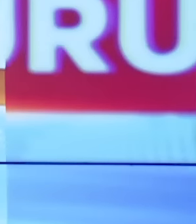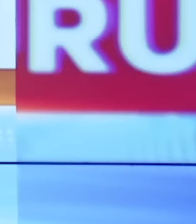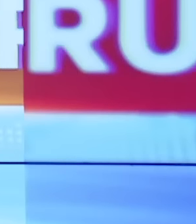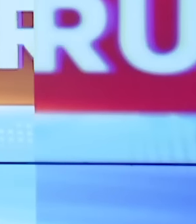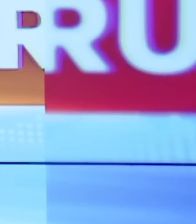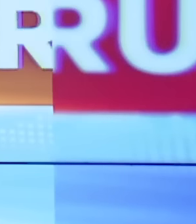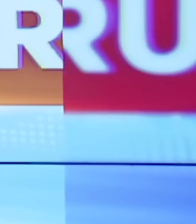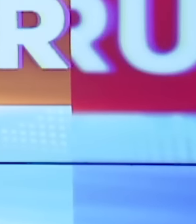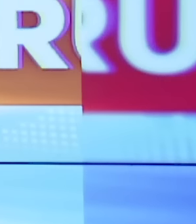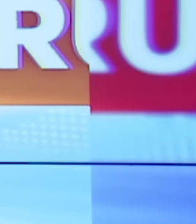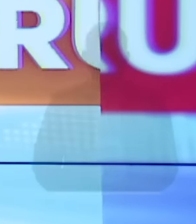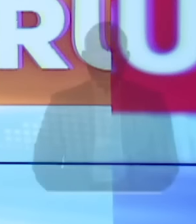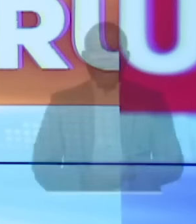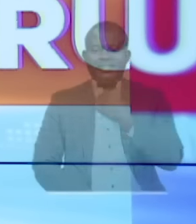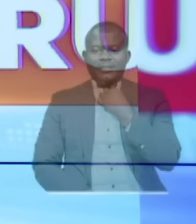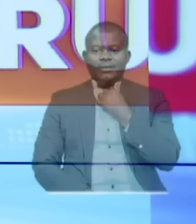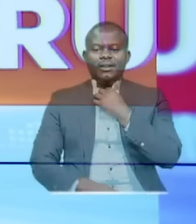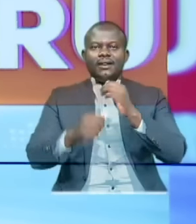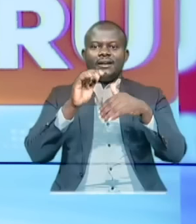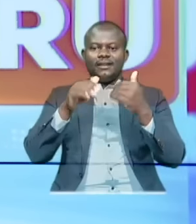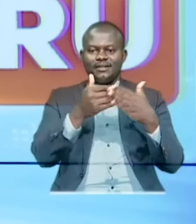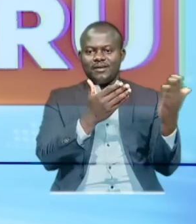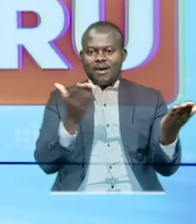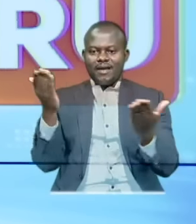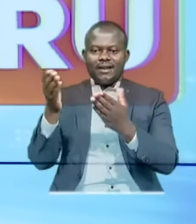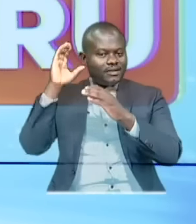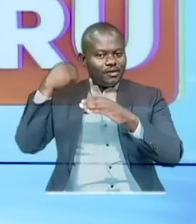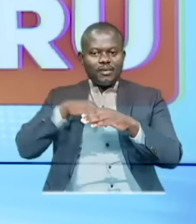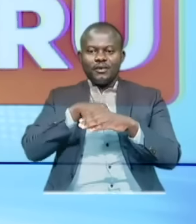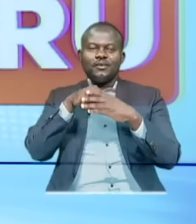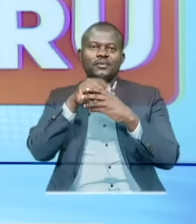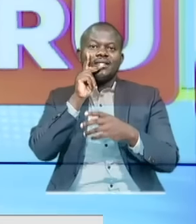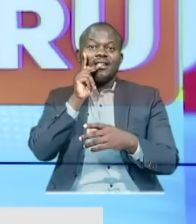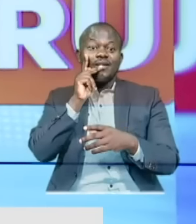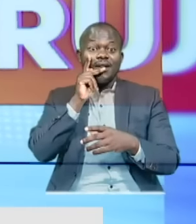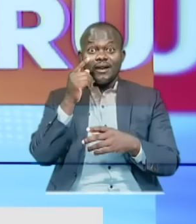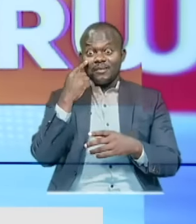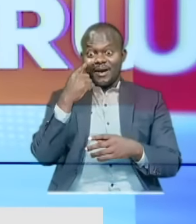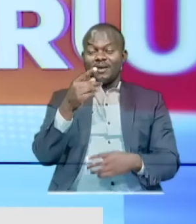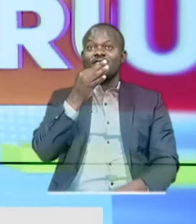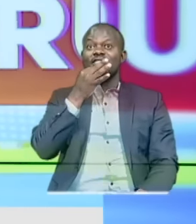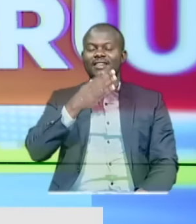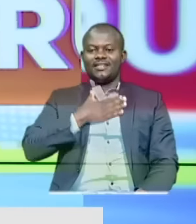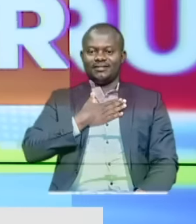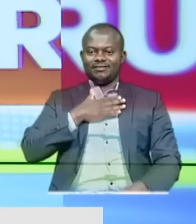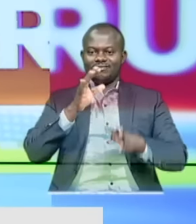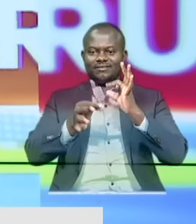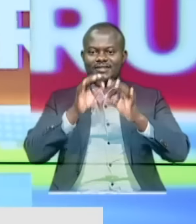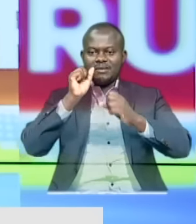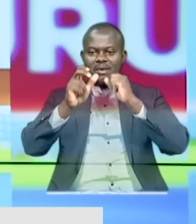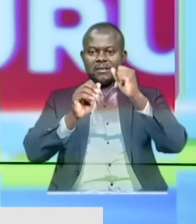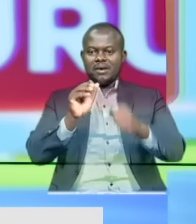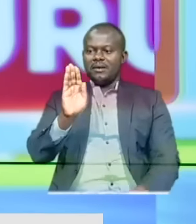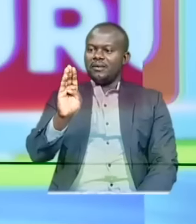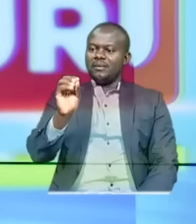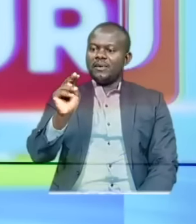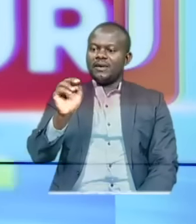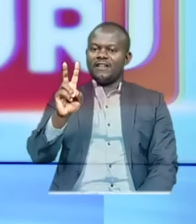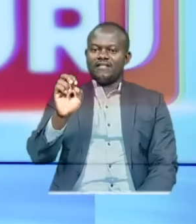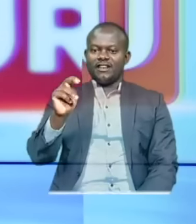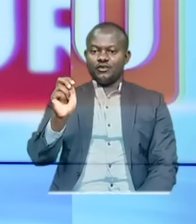mwese mudukurikiye kuri televiziyo Rwanda mbahaye ikaze ku makuru mu Kinyarwanda murabibona ndi kumwe na mugenzi wanjye Fideliza Imbuto ngiye ndibona abantire cyo